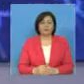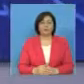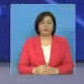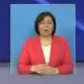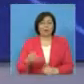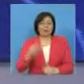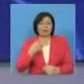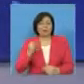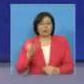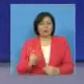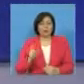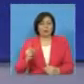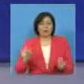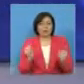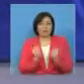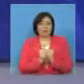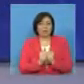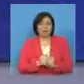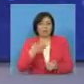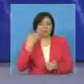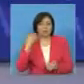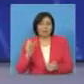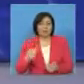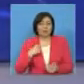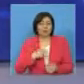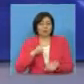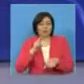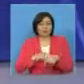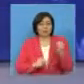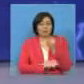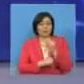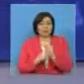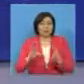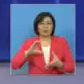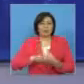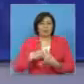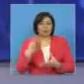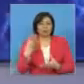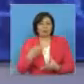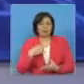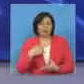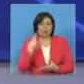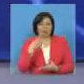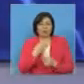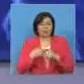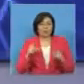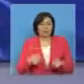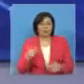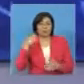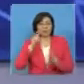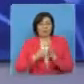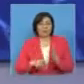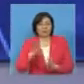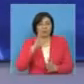Темекі шегіп тұрған студенттің жанына бейтаныс адам келіп, өзін полиция қызметкерімін деп таныстырған. Төрт тұлға соқсамаса да айтқан сөзіне сенген